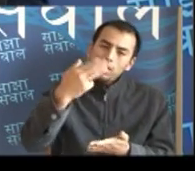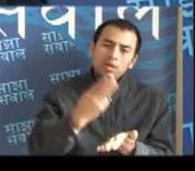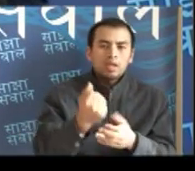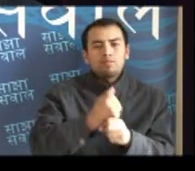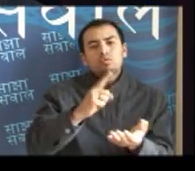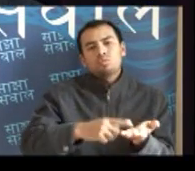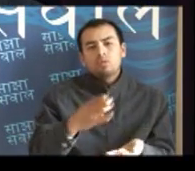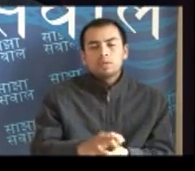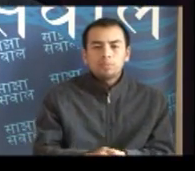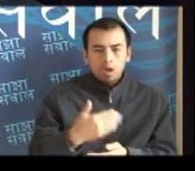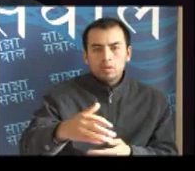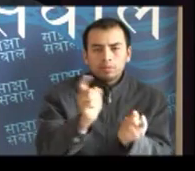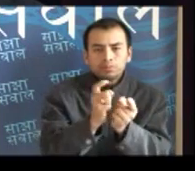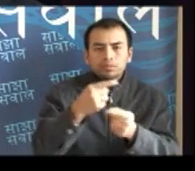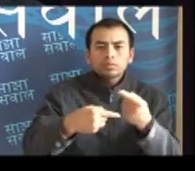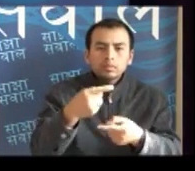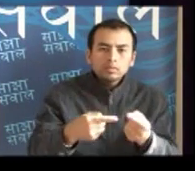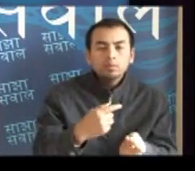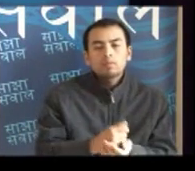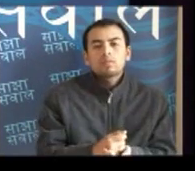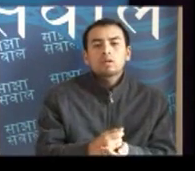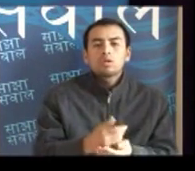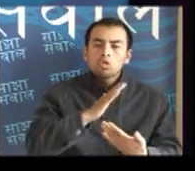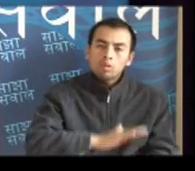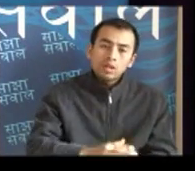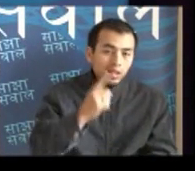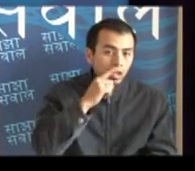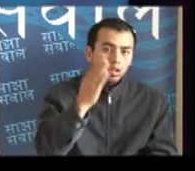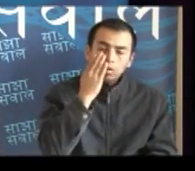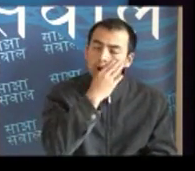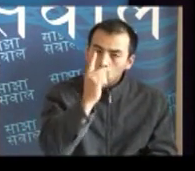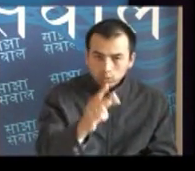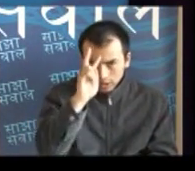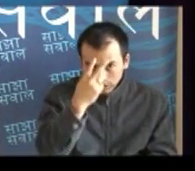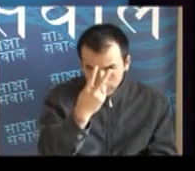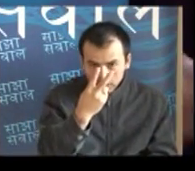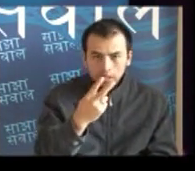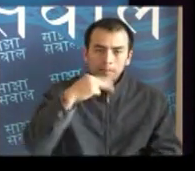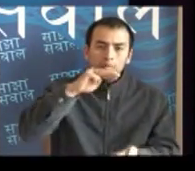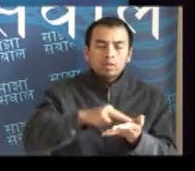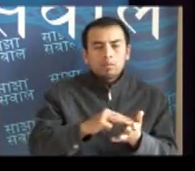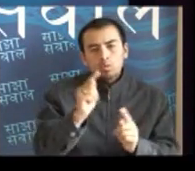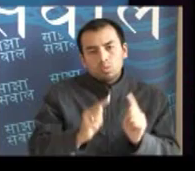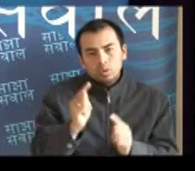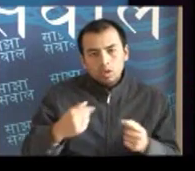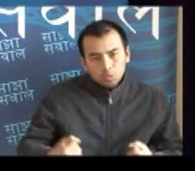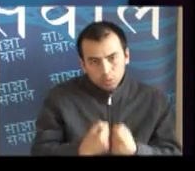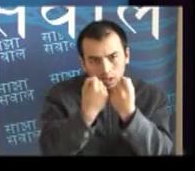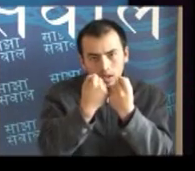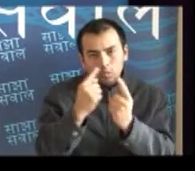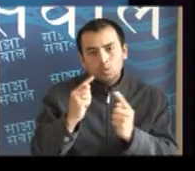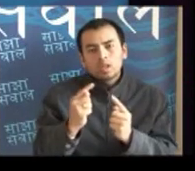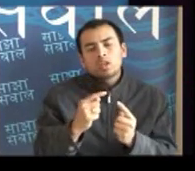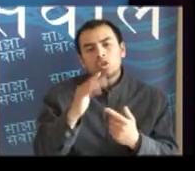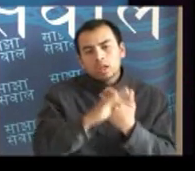आउनुहुन्छ। कमलजी, बहस अगाडि बढाउँ। अब तपाईँ जन्मजातै आँखा नदेख्ने हुनुभएको हो कि बिचमा कुनै दुर्घटना वा कुनै